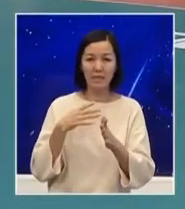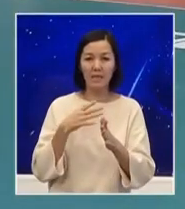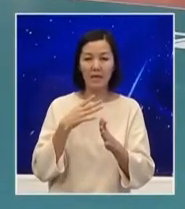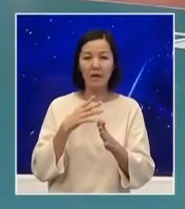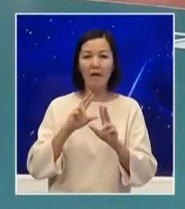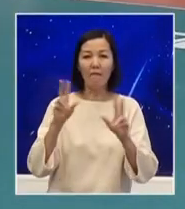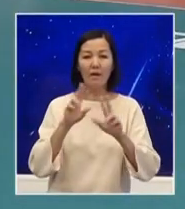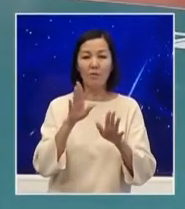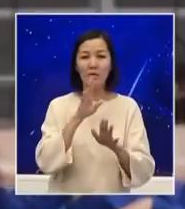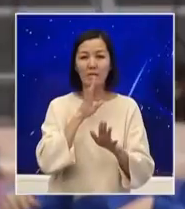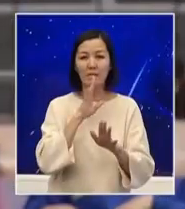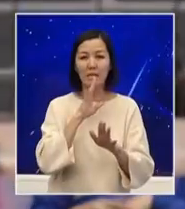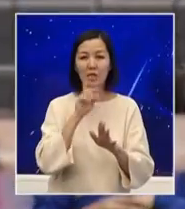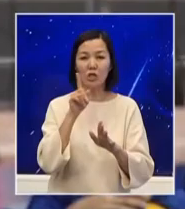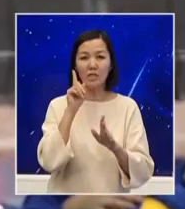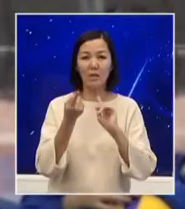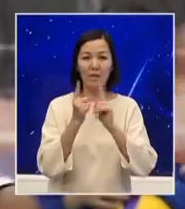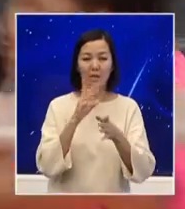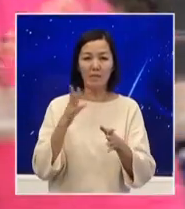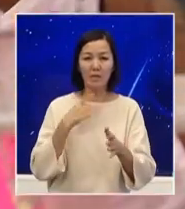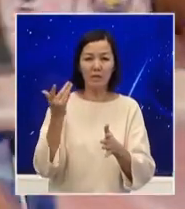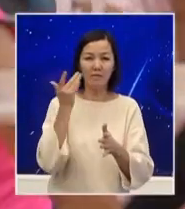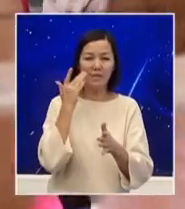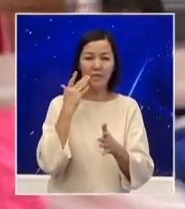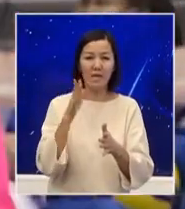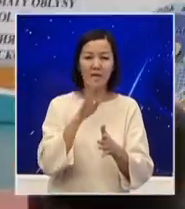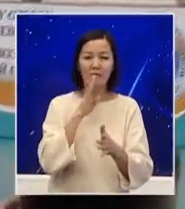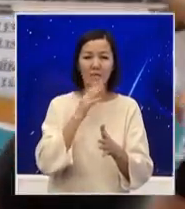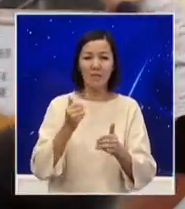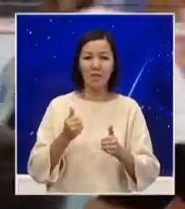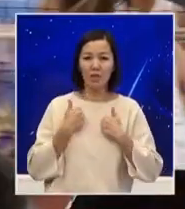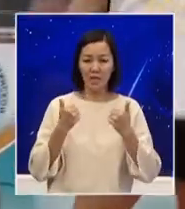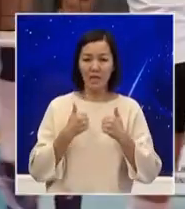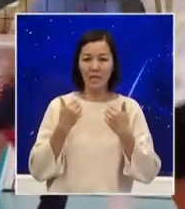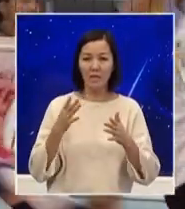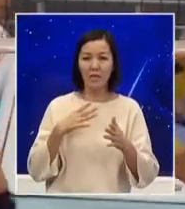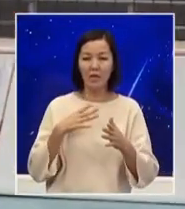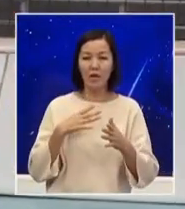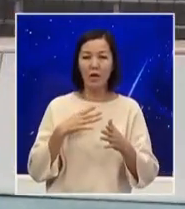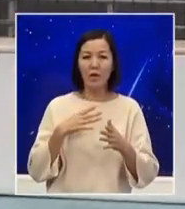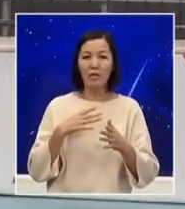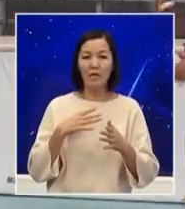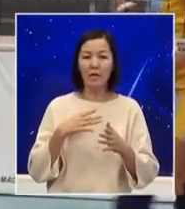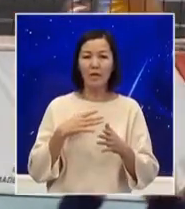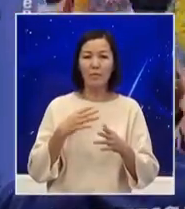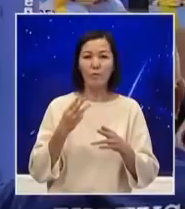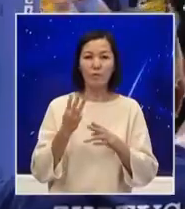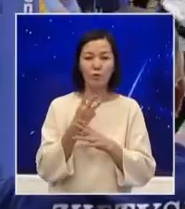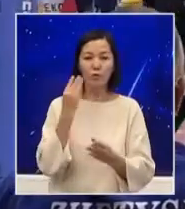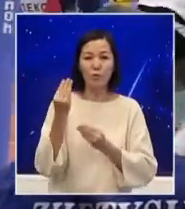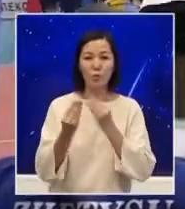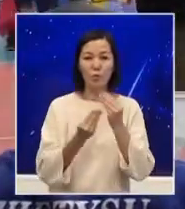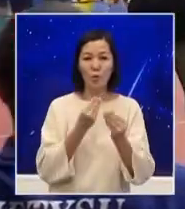қалған волейболшыларды жастармен алмастырды. Үнемі қыздарды жігерлендіріп отырды. Ол өзінің оң нәтижесін беріп, бұл партия